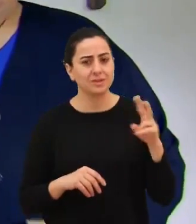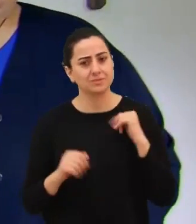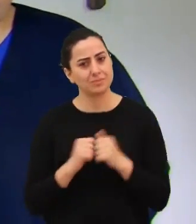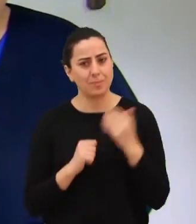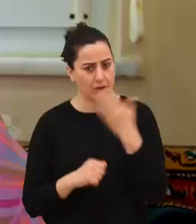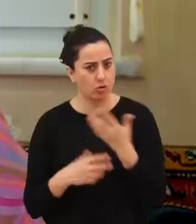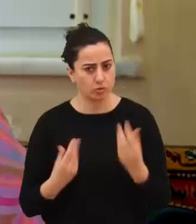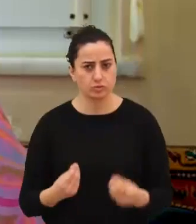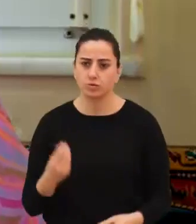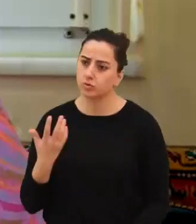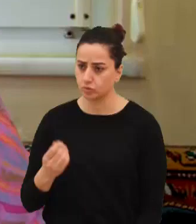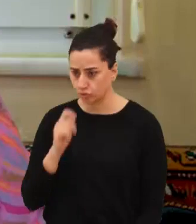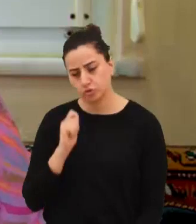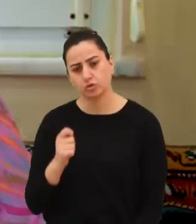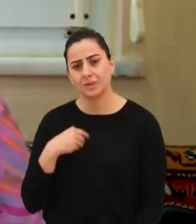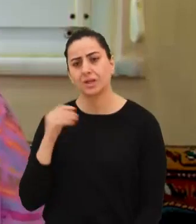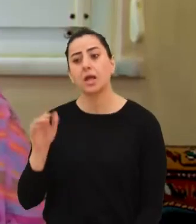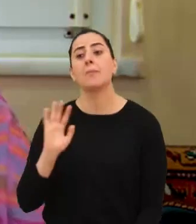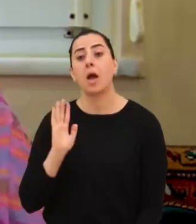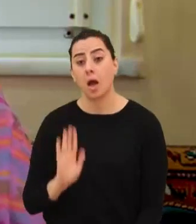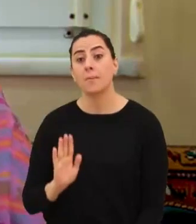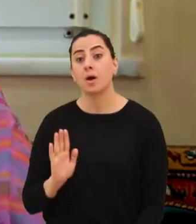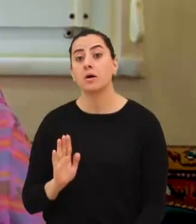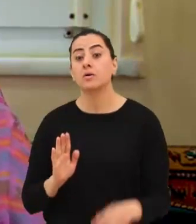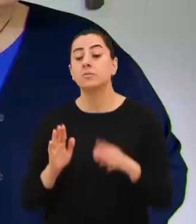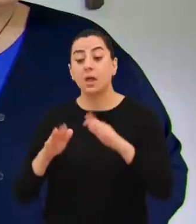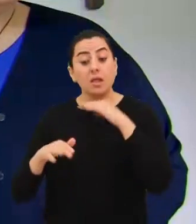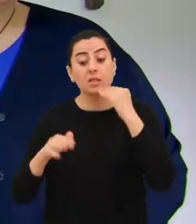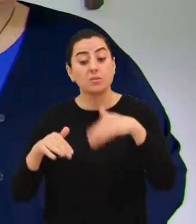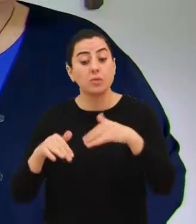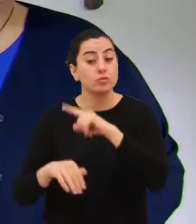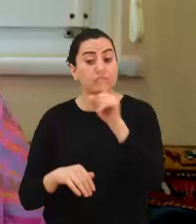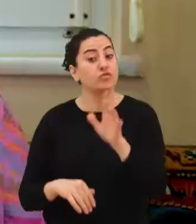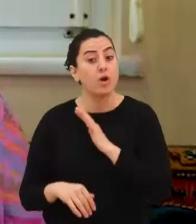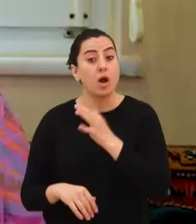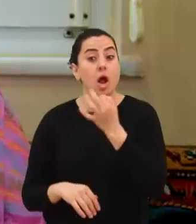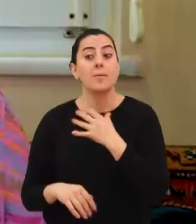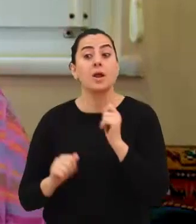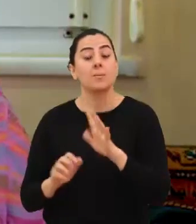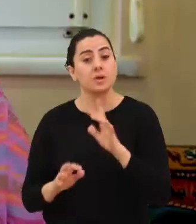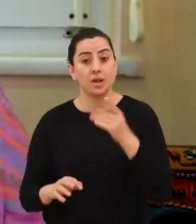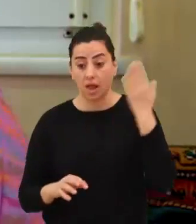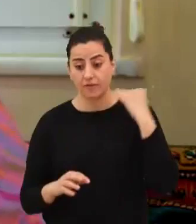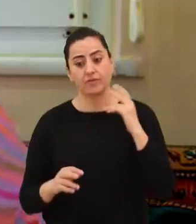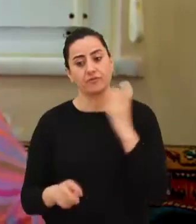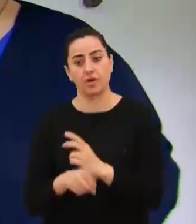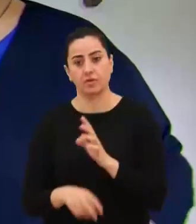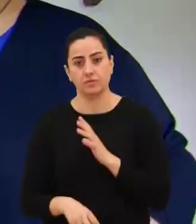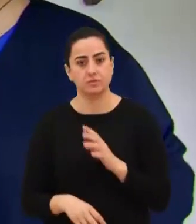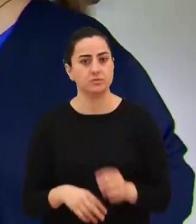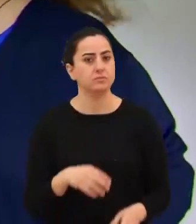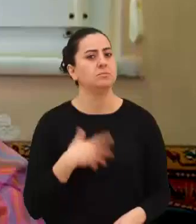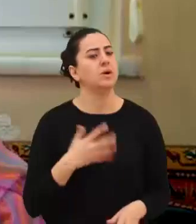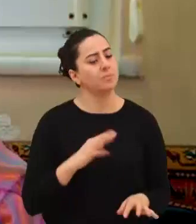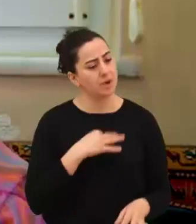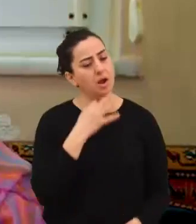beraber yine gideriz. Tamam, söz kanka gelmeyeceğim ama bak eğer barbekü falan varsa haber etmezsen inan bak geçen seferkinden daha beter olur. Merak etme,